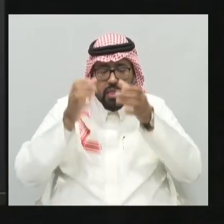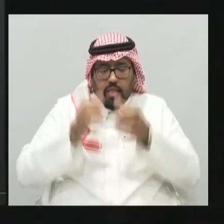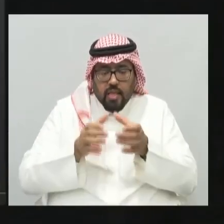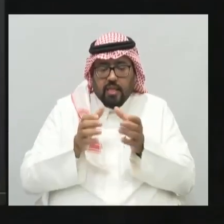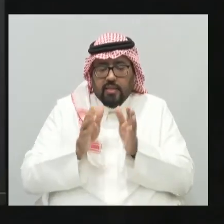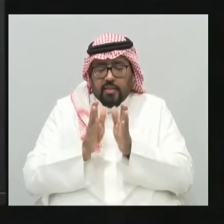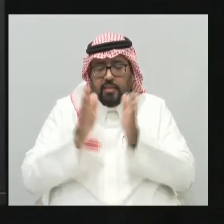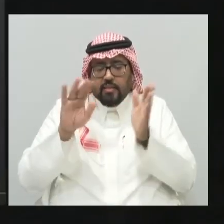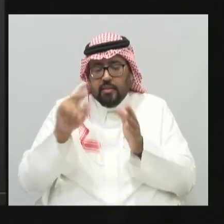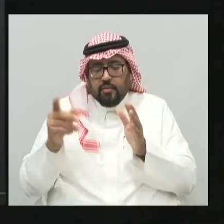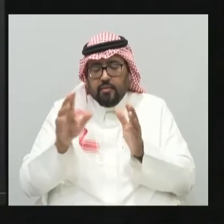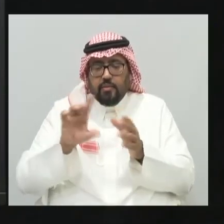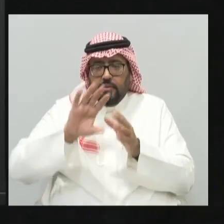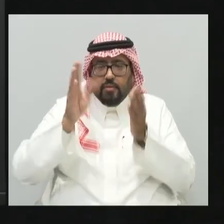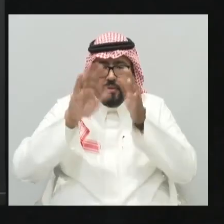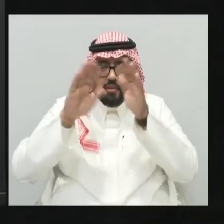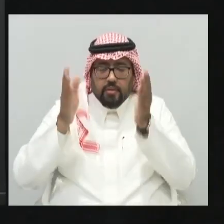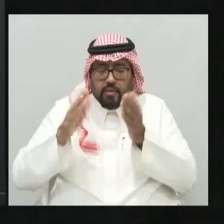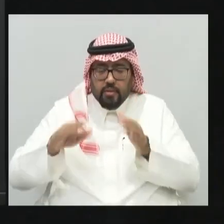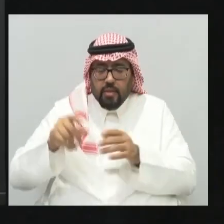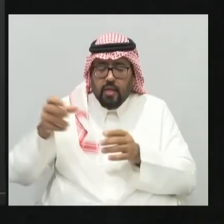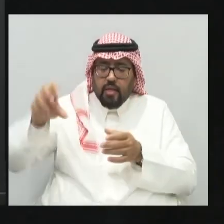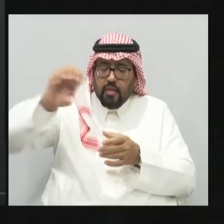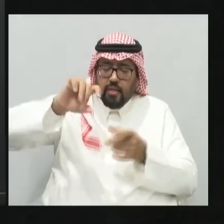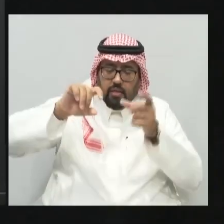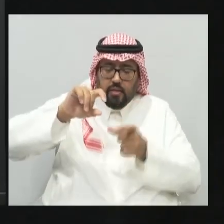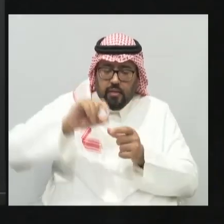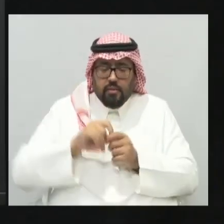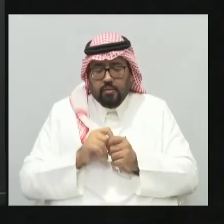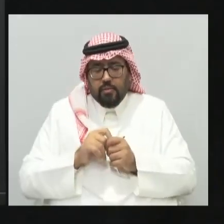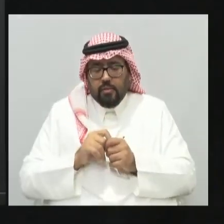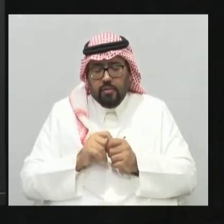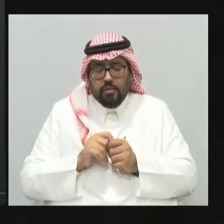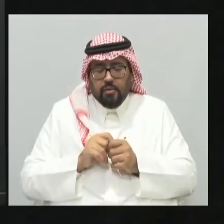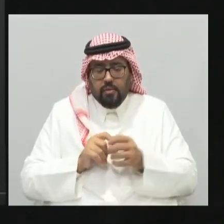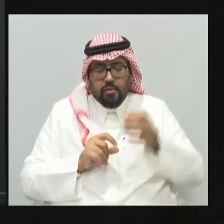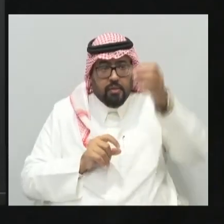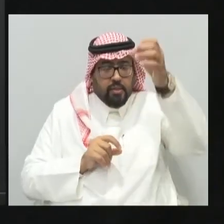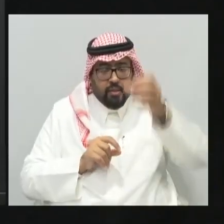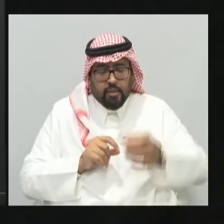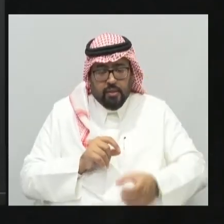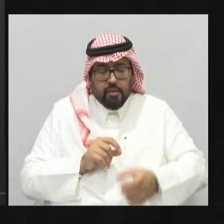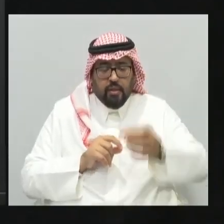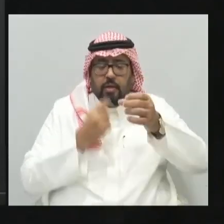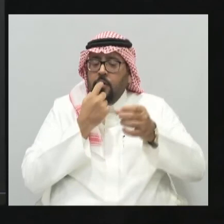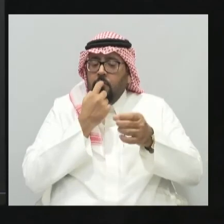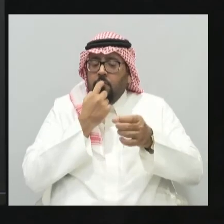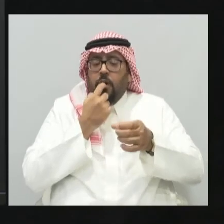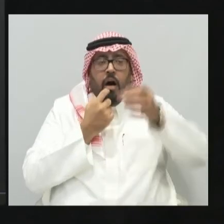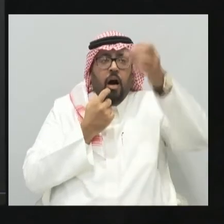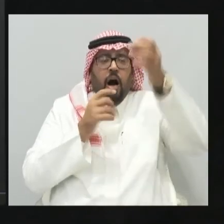في الماء هنا اخذ شكل القاروره والماء هنا اخذ شكل الكاس عندنا العصير